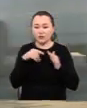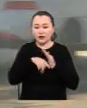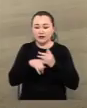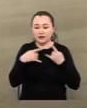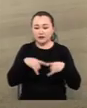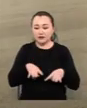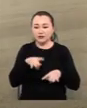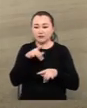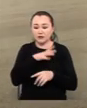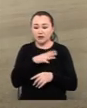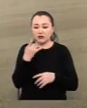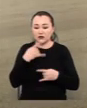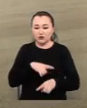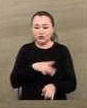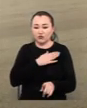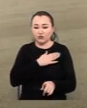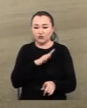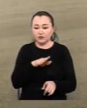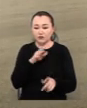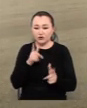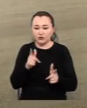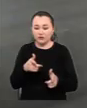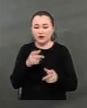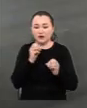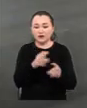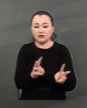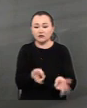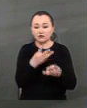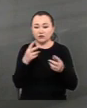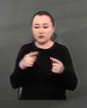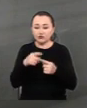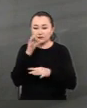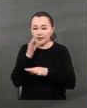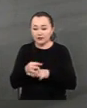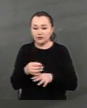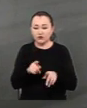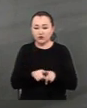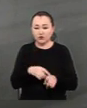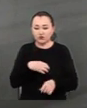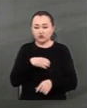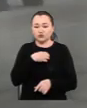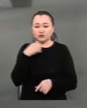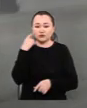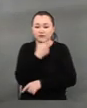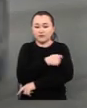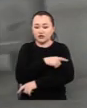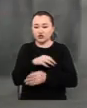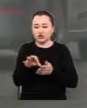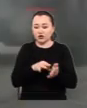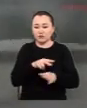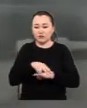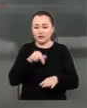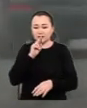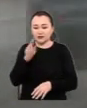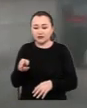айтыпты. Әрі ол сәбидің өлі туғанын және пешке жағып жібергенін де мойындаған. Мұндай сұмдықты естіген дәрігер бірден тәртіп сақшыларына